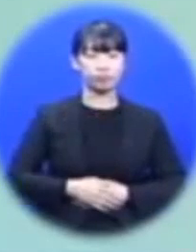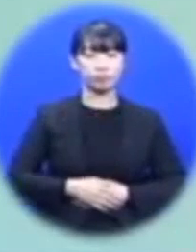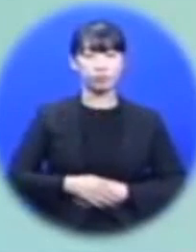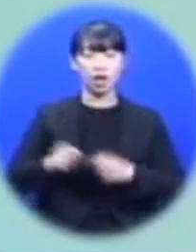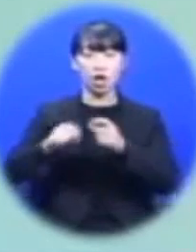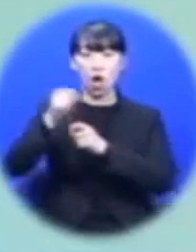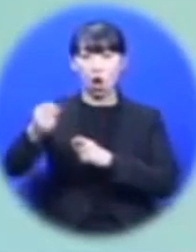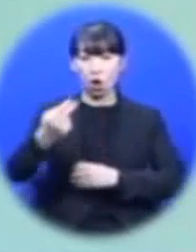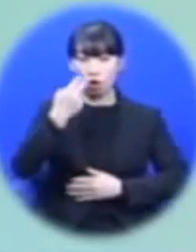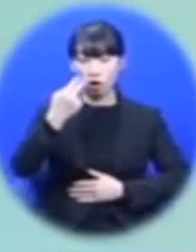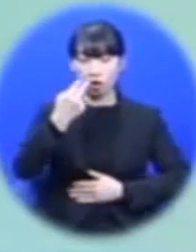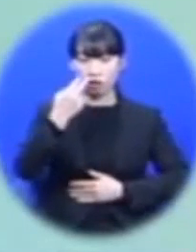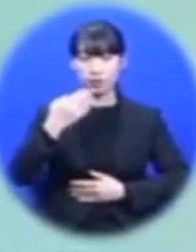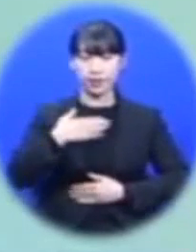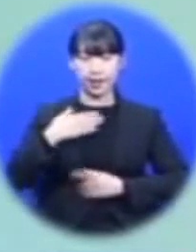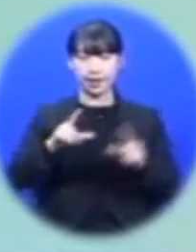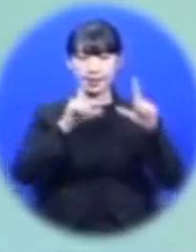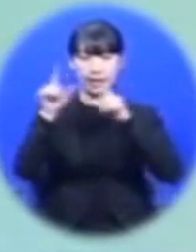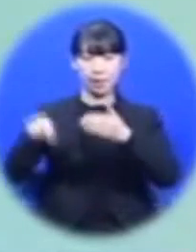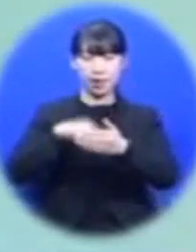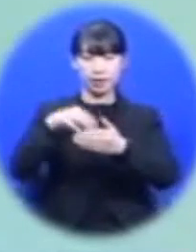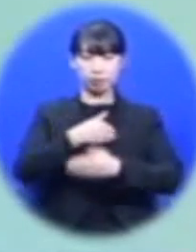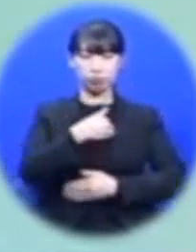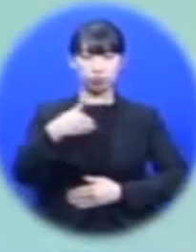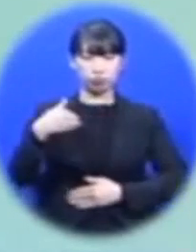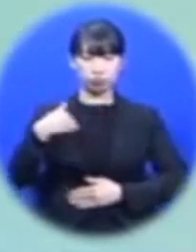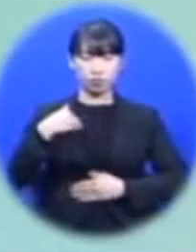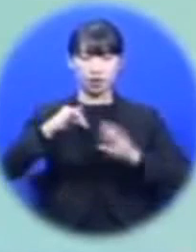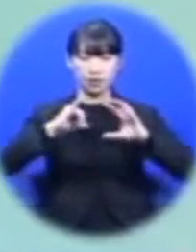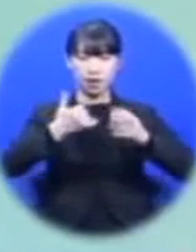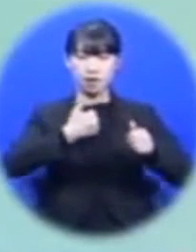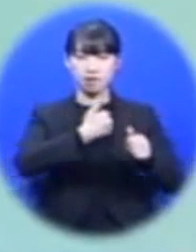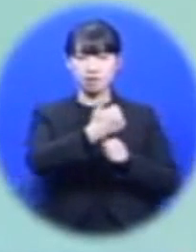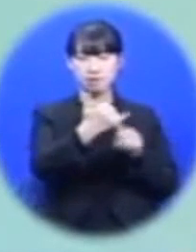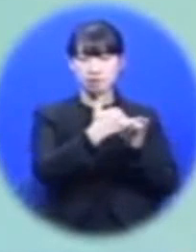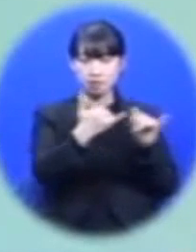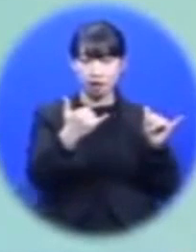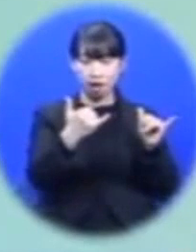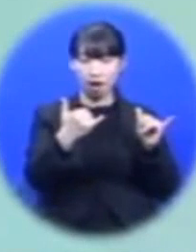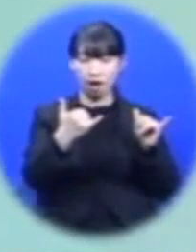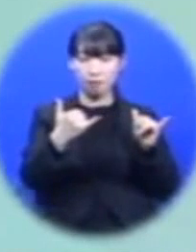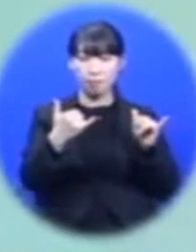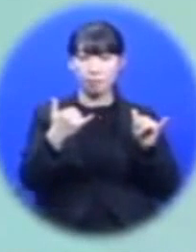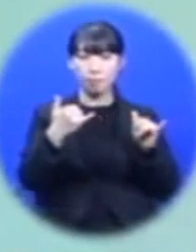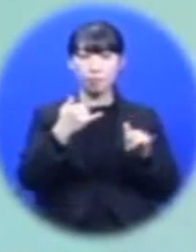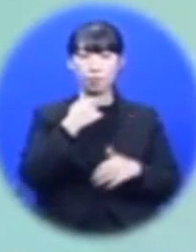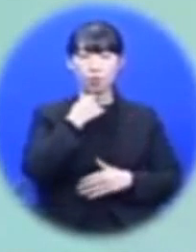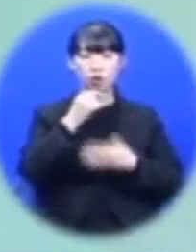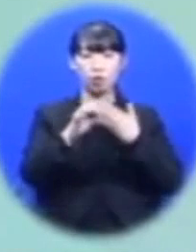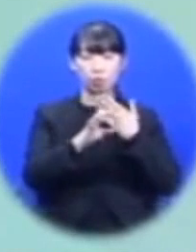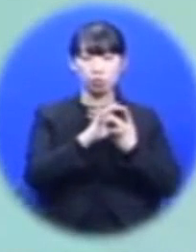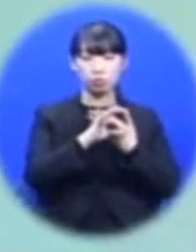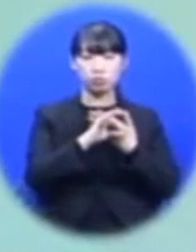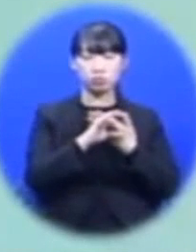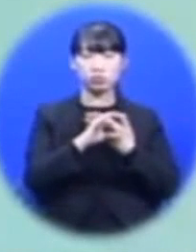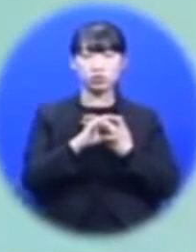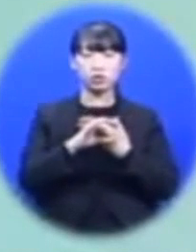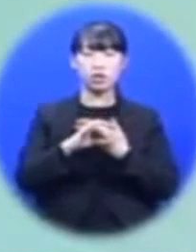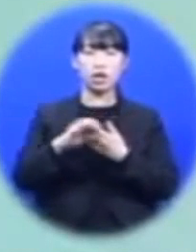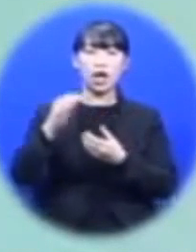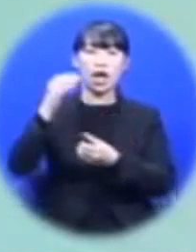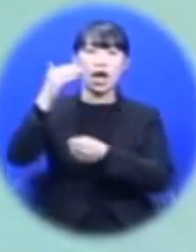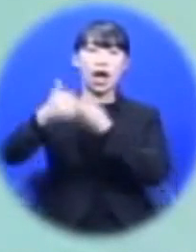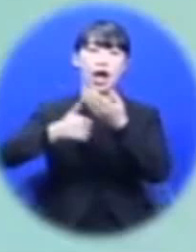우리의 삶속에 풍성해서 우리가 세상을이기는 자가 되는데는 살아계신 살아 있는